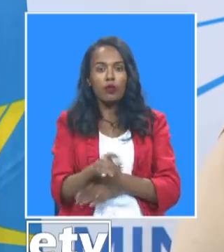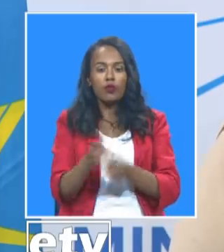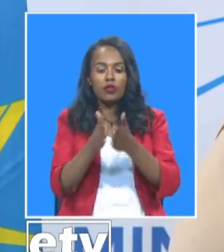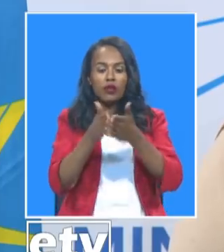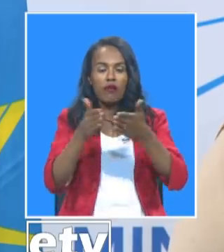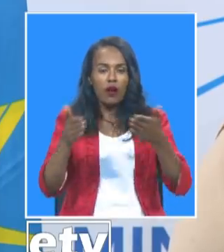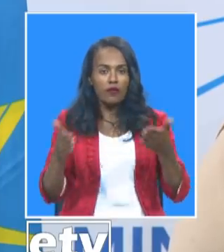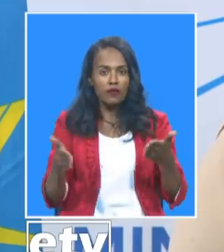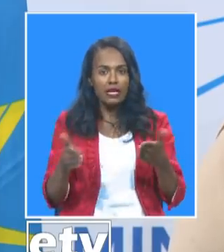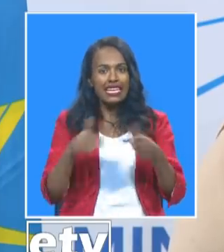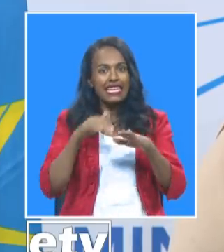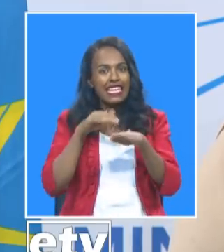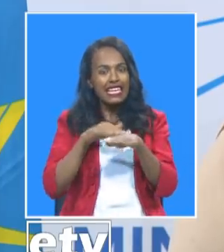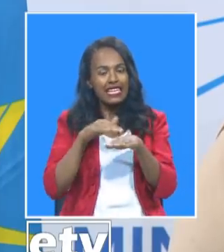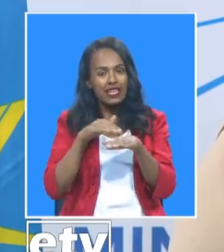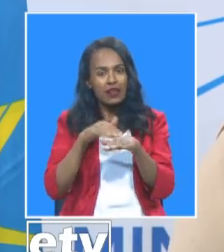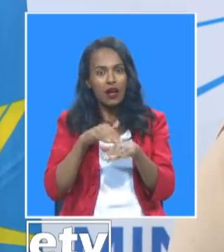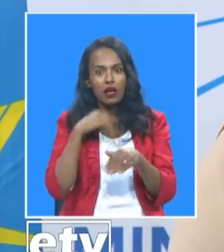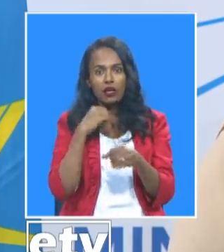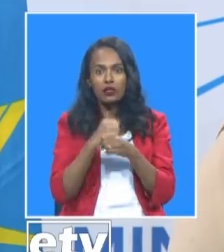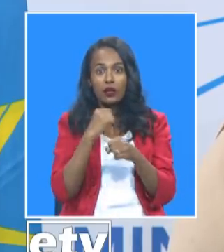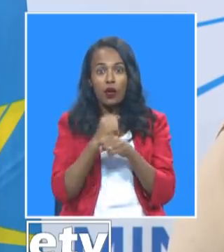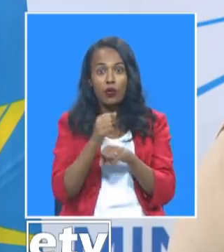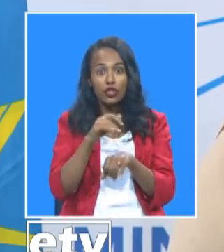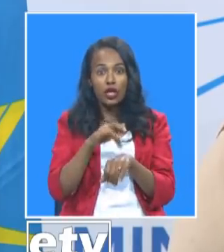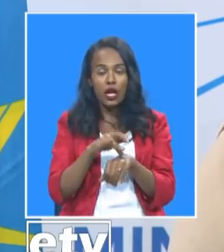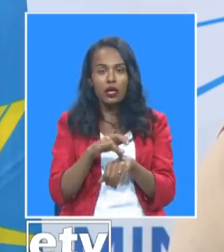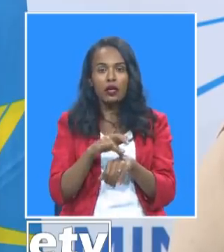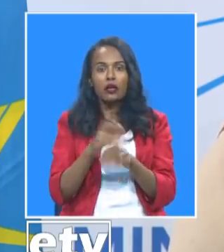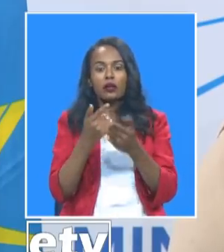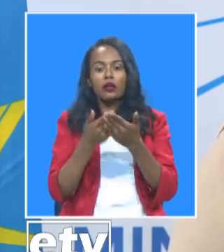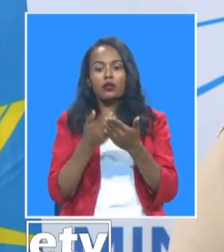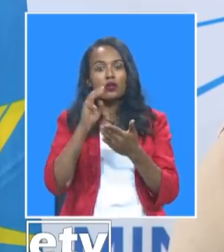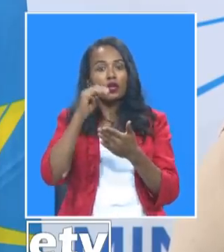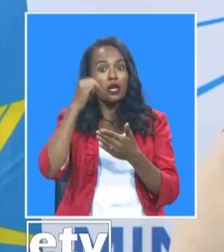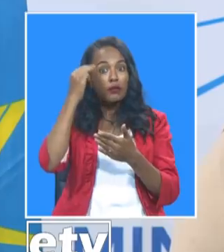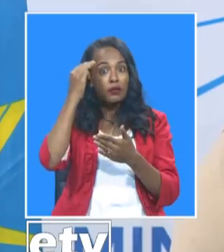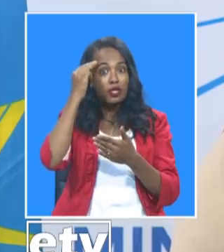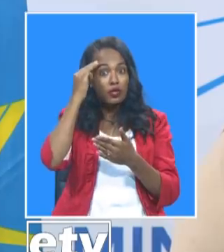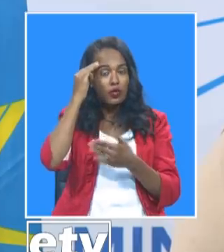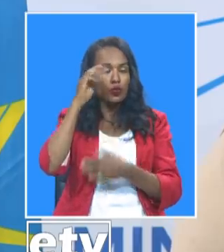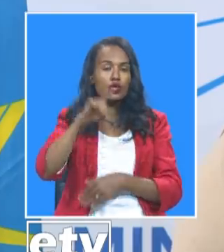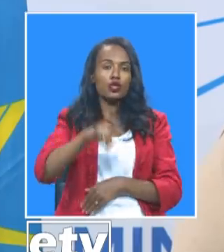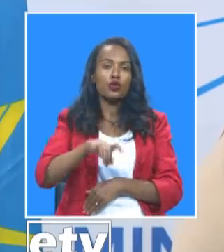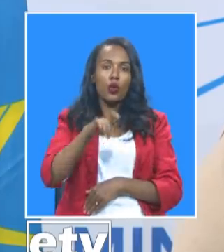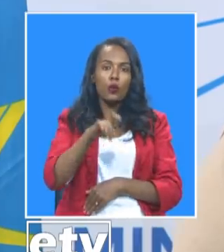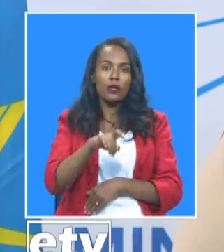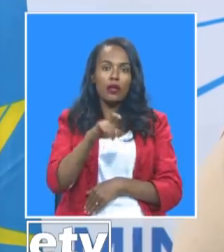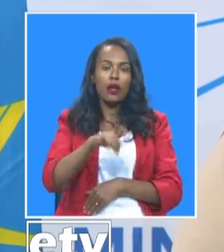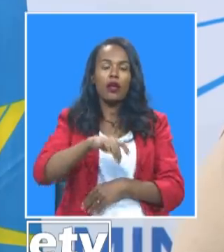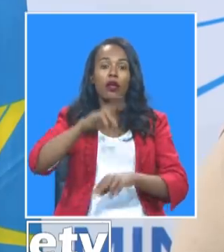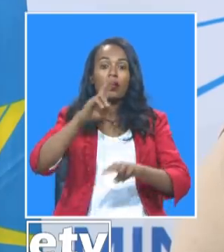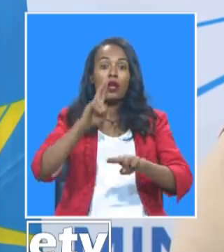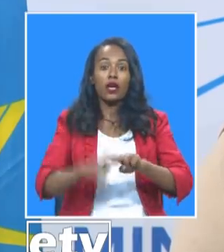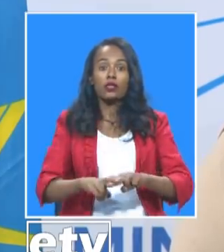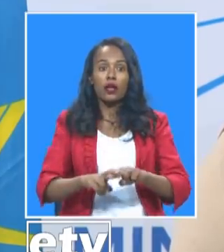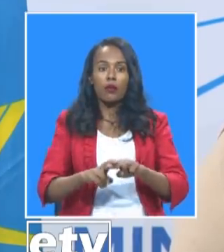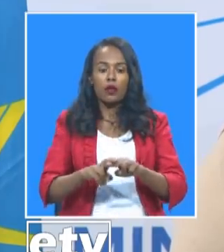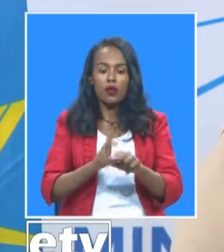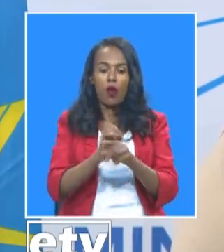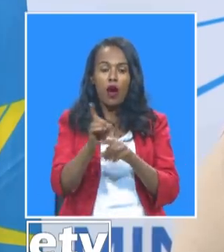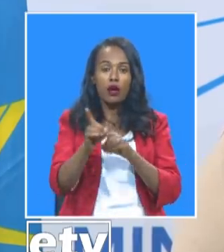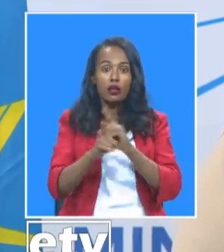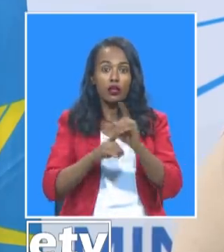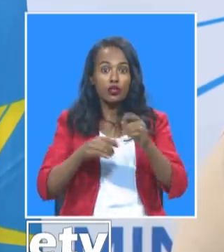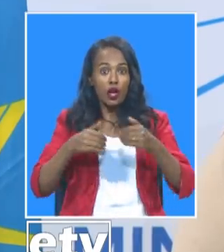ሰፋፊ የንቅናቄ ስራዎች ላይ እንደዚሁ የሚኒስትሮች ኮሚቴ ያስቀመጠው አቅጣጫ